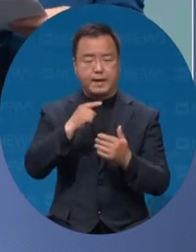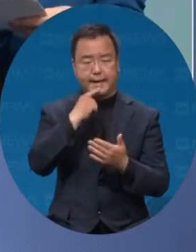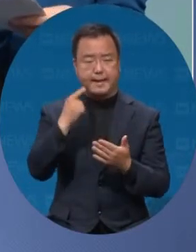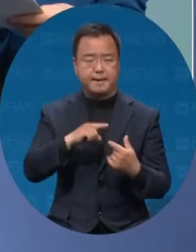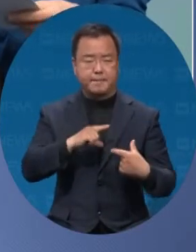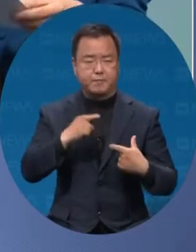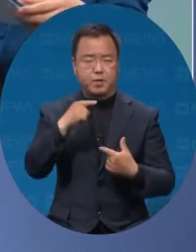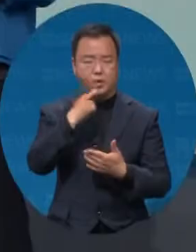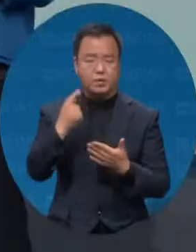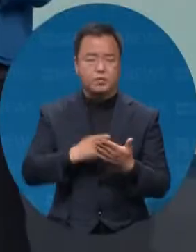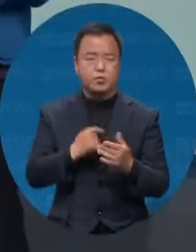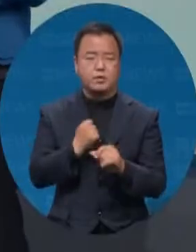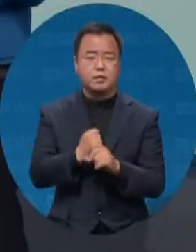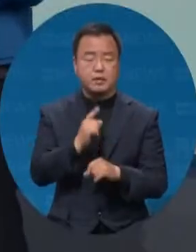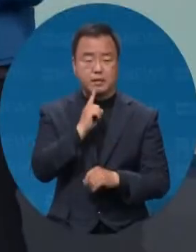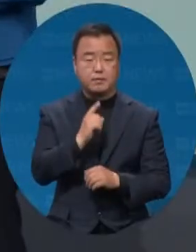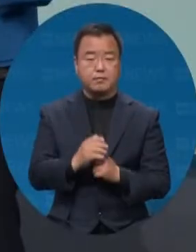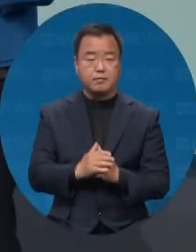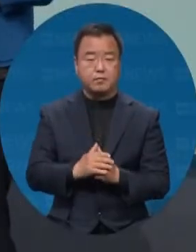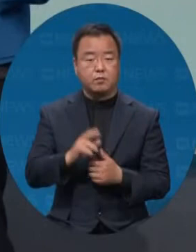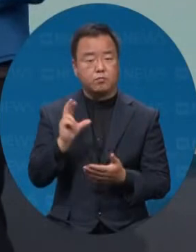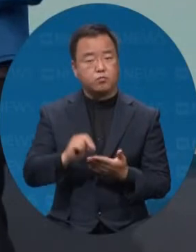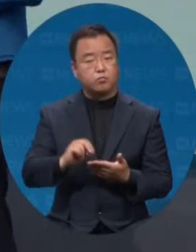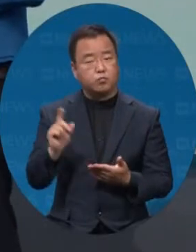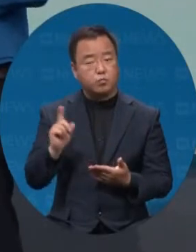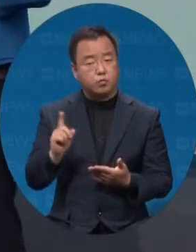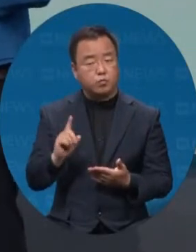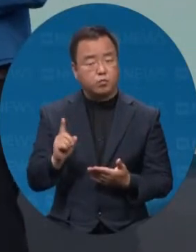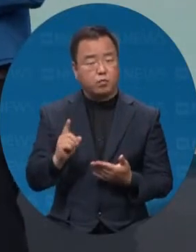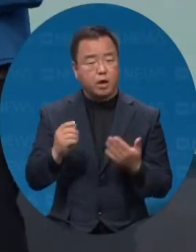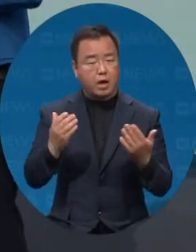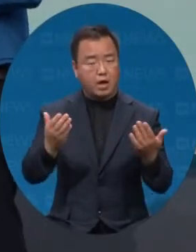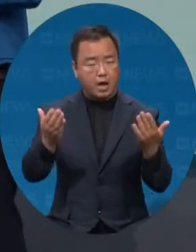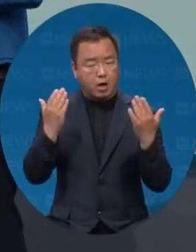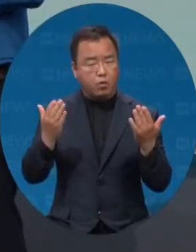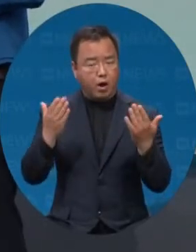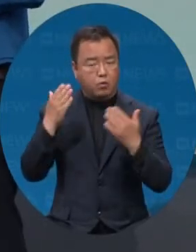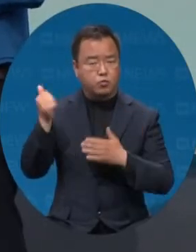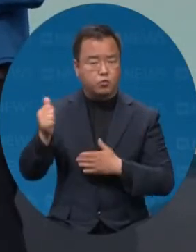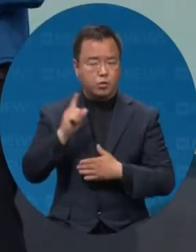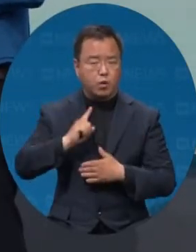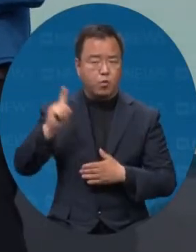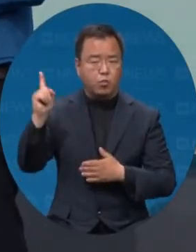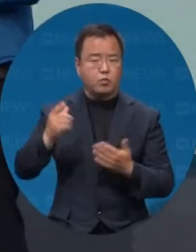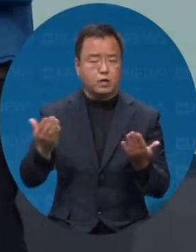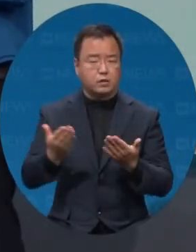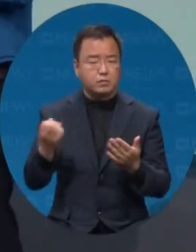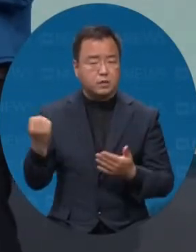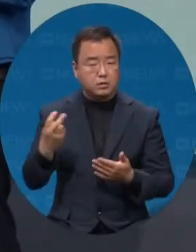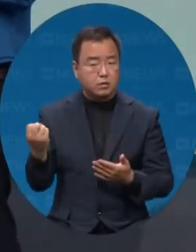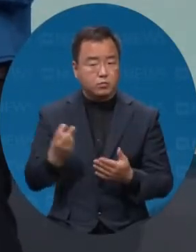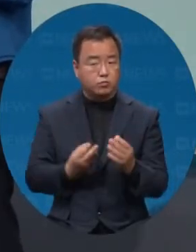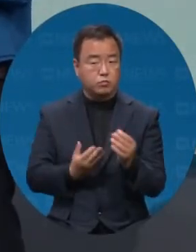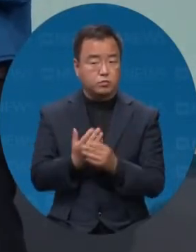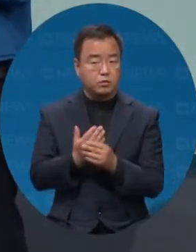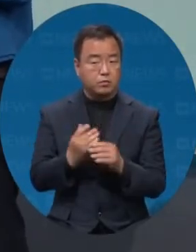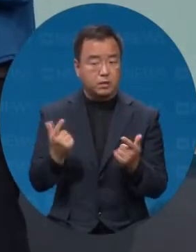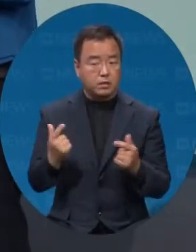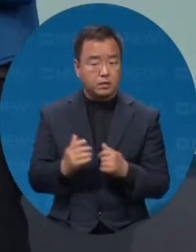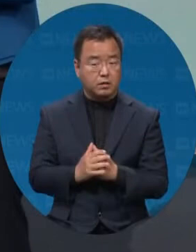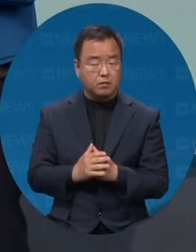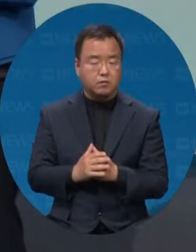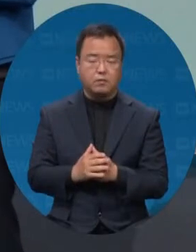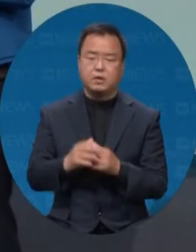청구한 겁니다 으 엄마 우리 문제가 있어도 이렇게 학교 측의 총 전고 속하지 않은 것은 우리가 자주 볼 수 있는 일이 아니잖아요 4 책의